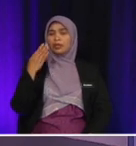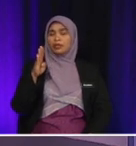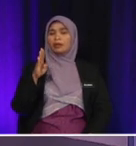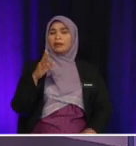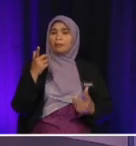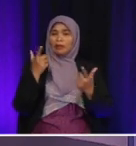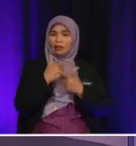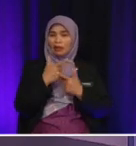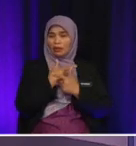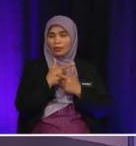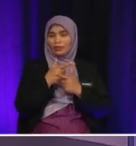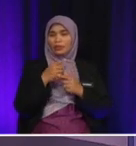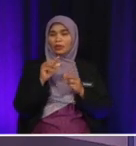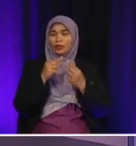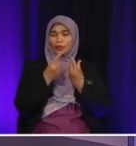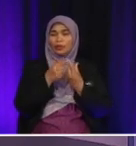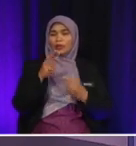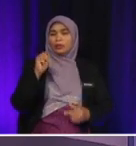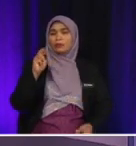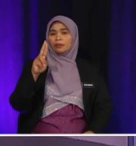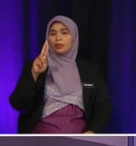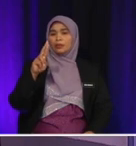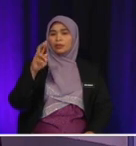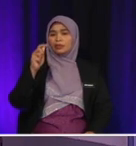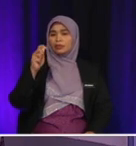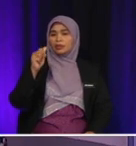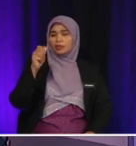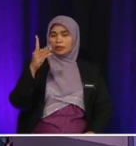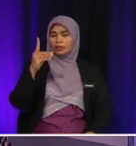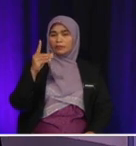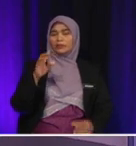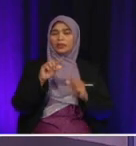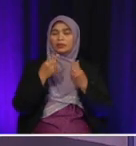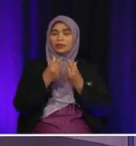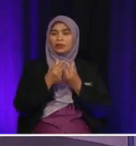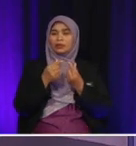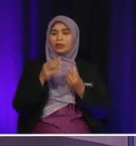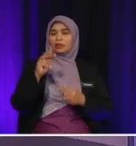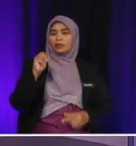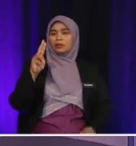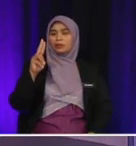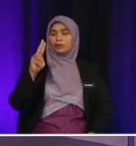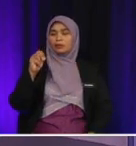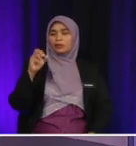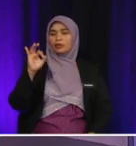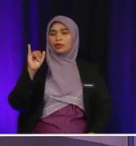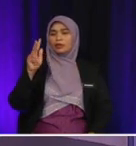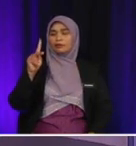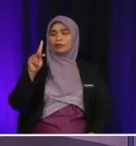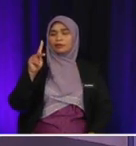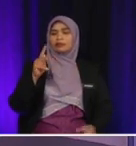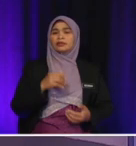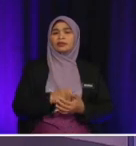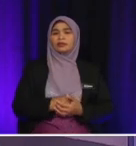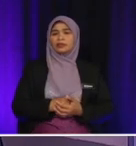golongan murtad apabila rasulullah sallallahuaihiwallam wafat golongan-golongan munafik mula menunjukkan taringnya